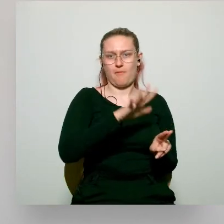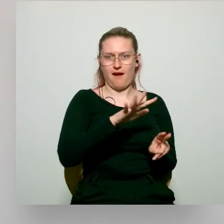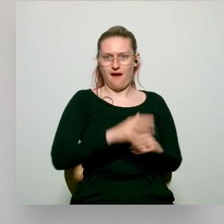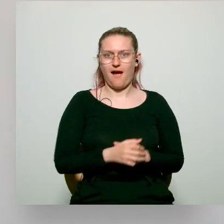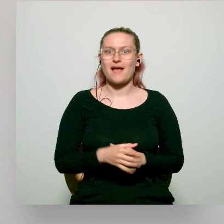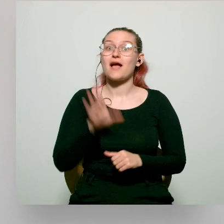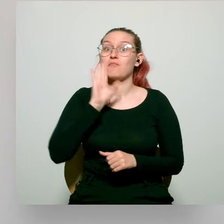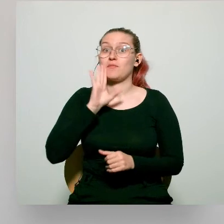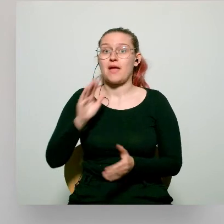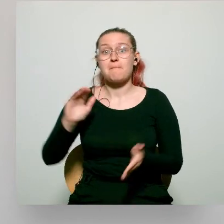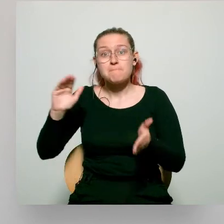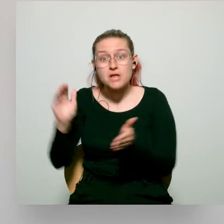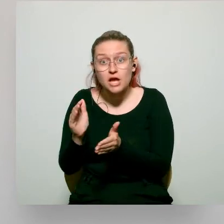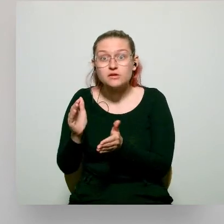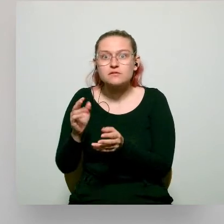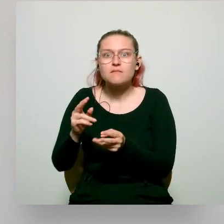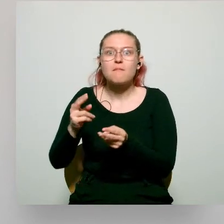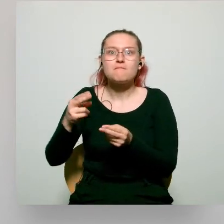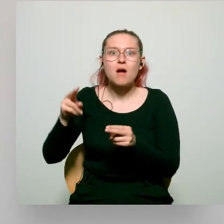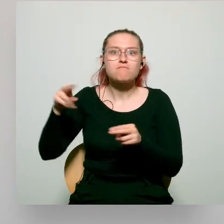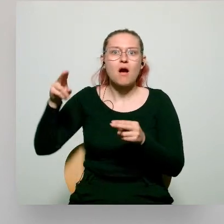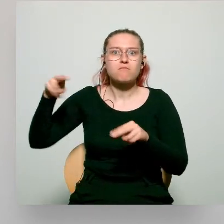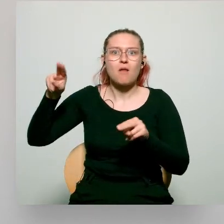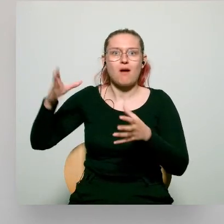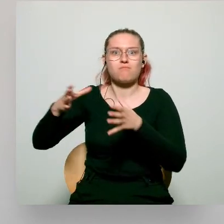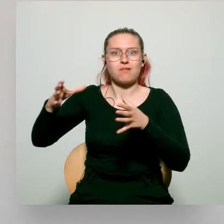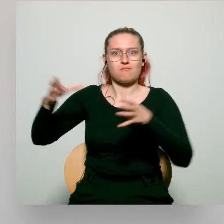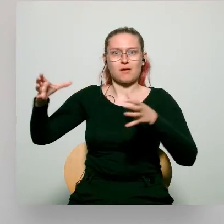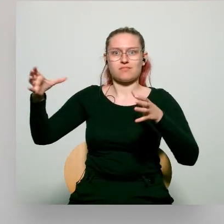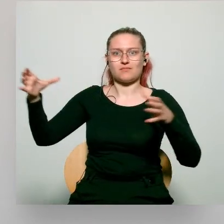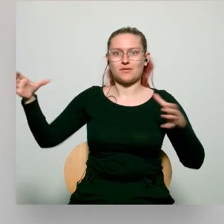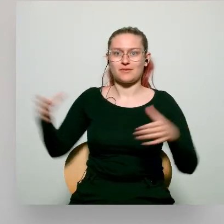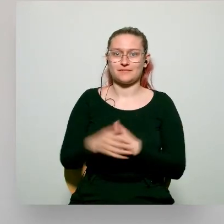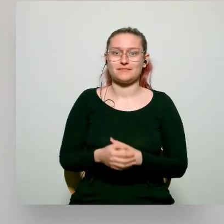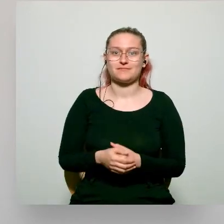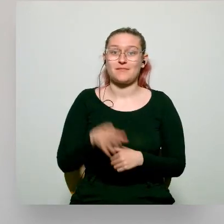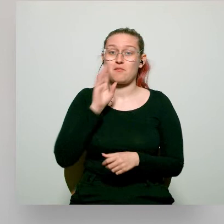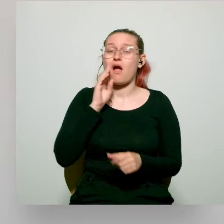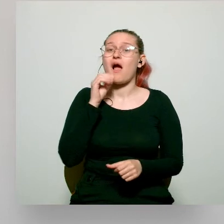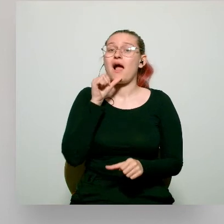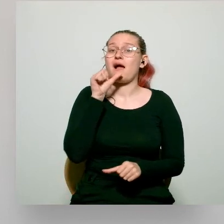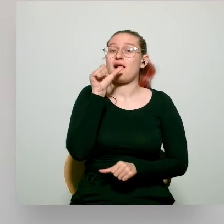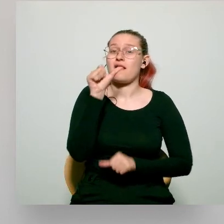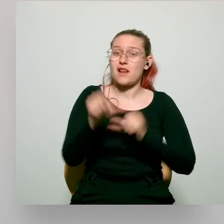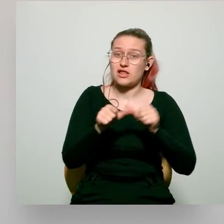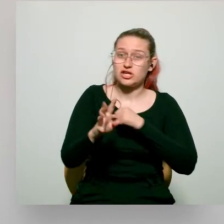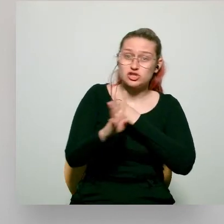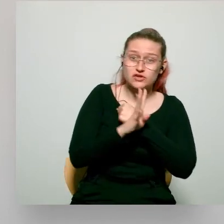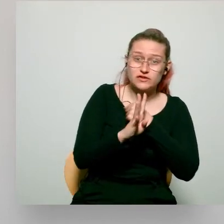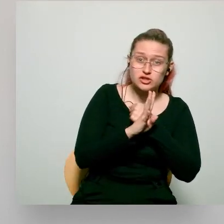się większością? Jeżeli prześledzimy od 1991 roku, kiedy tego świadomego ukraińskości było